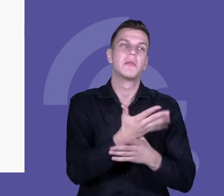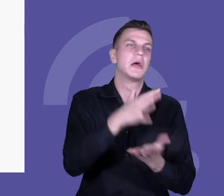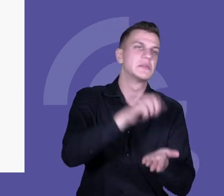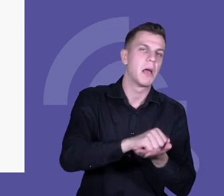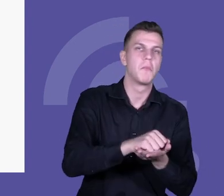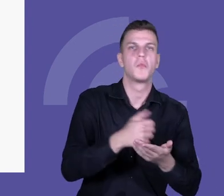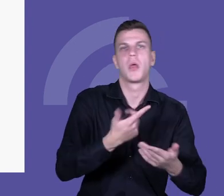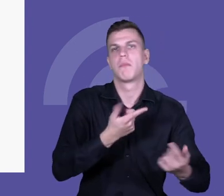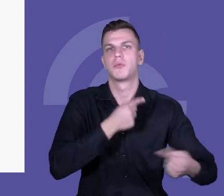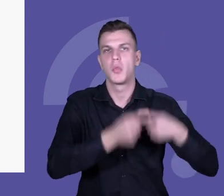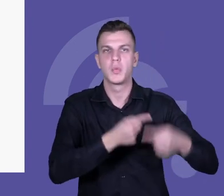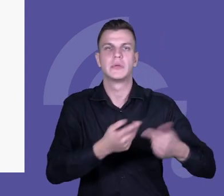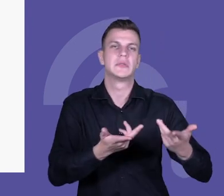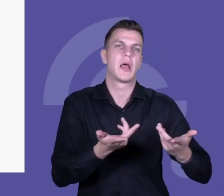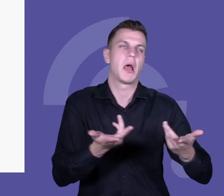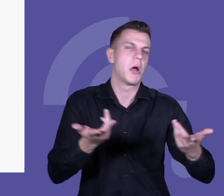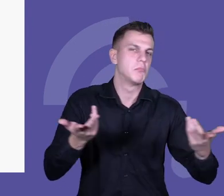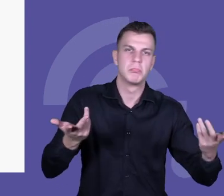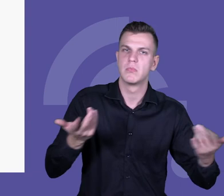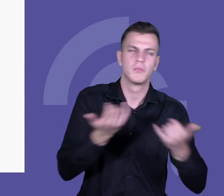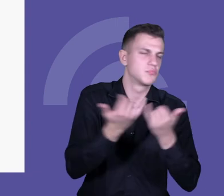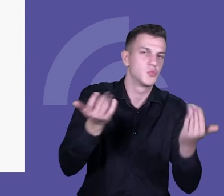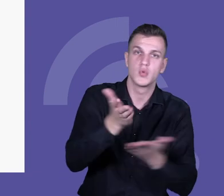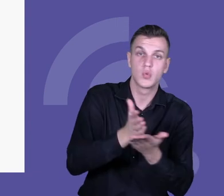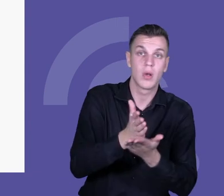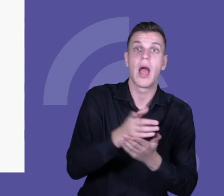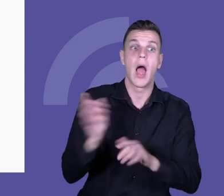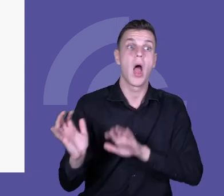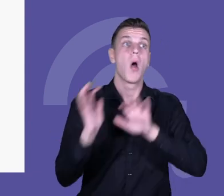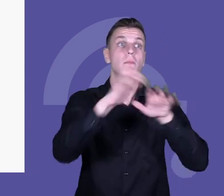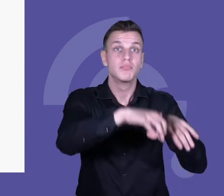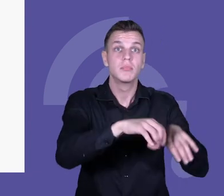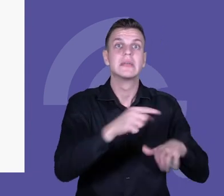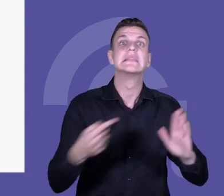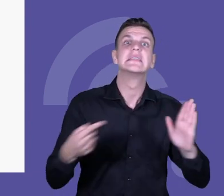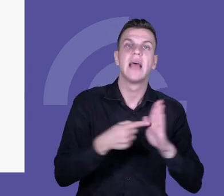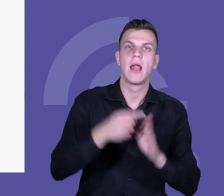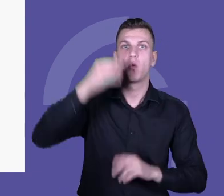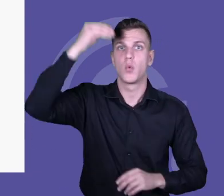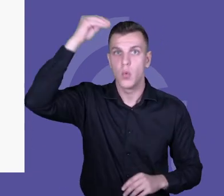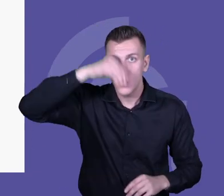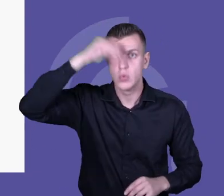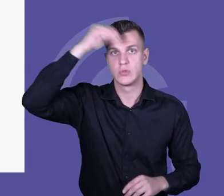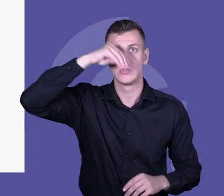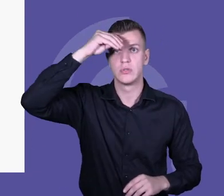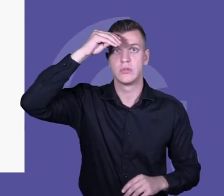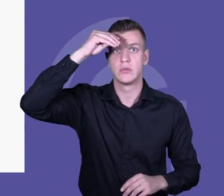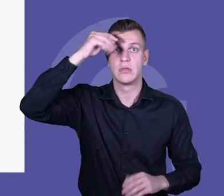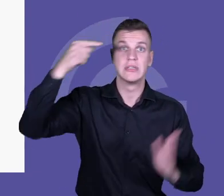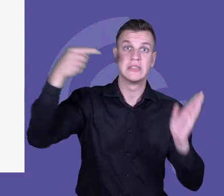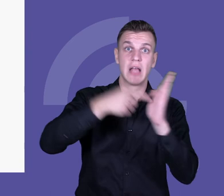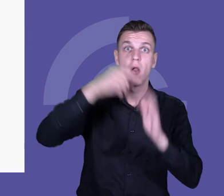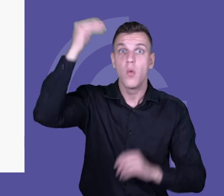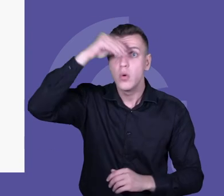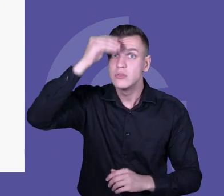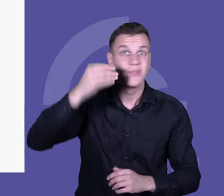jakieś produkty albo tworzy jakieś usługi, żebyśmy wokół tego budowali zadania edukacyjne, bo bez tego znowu